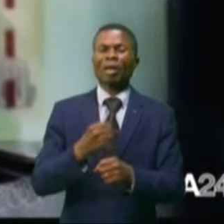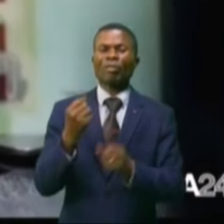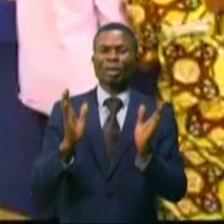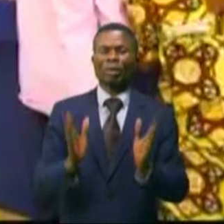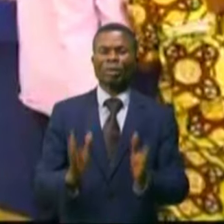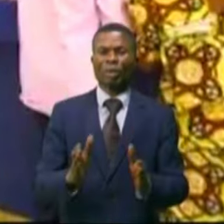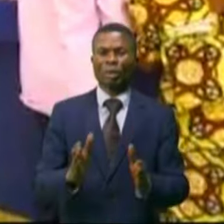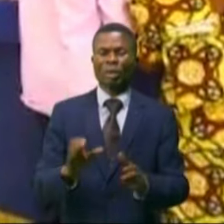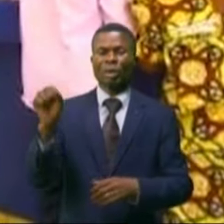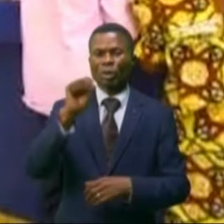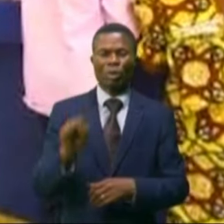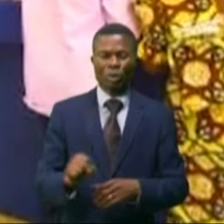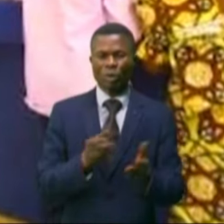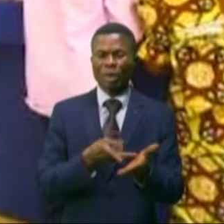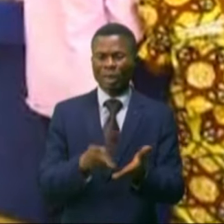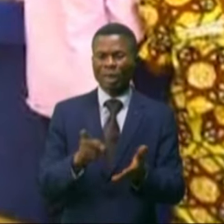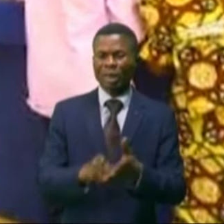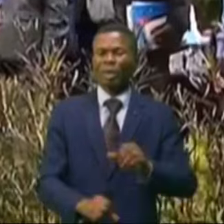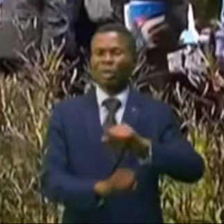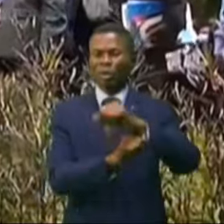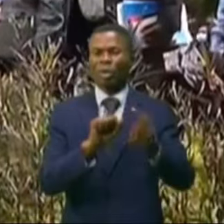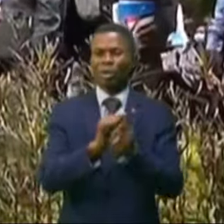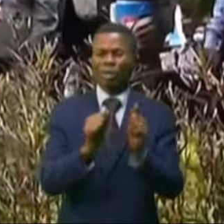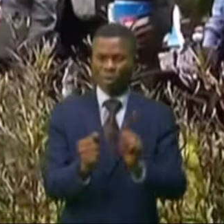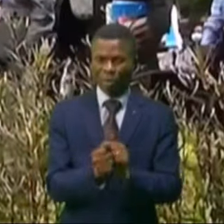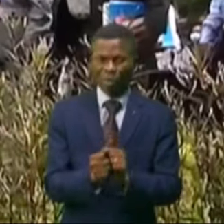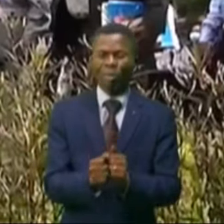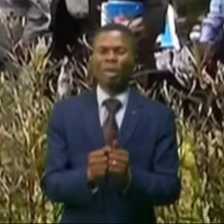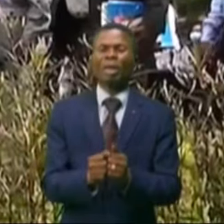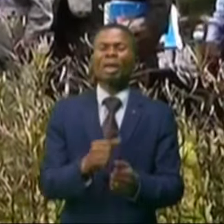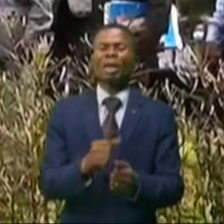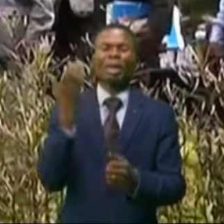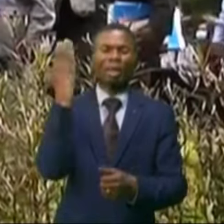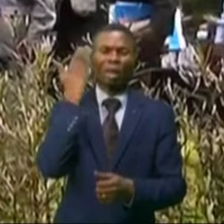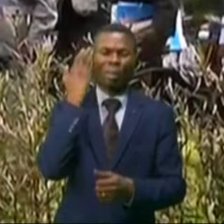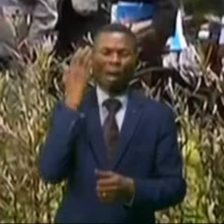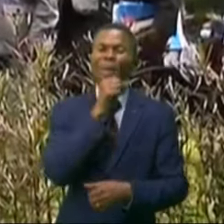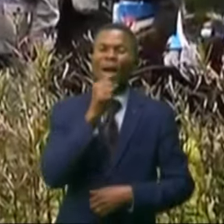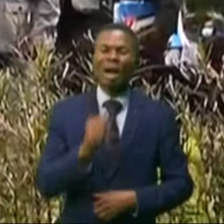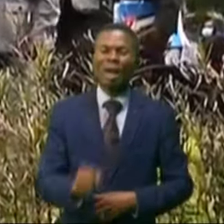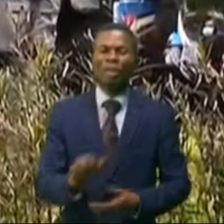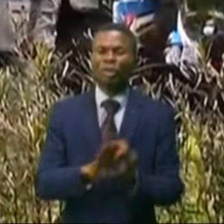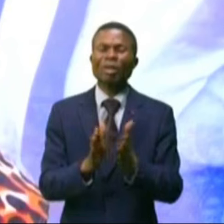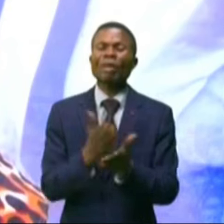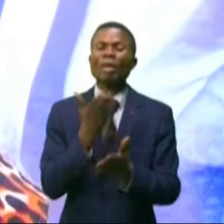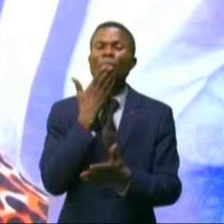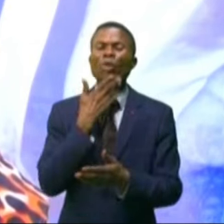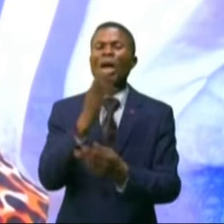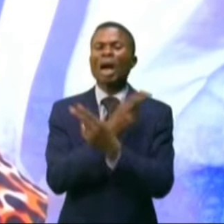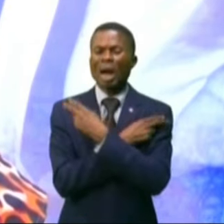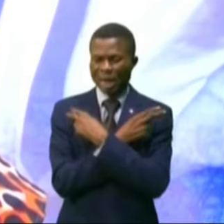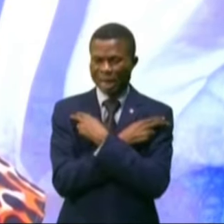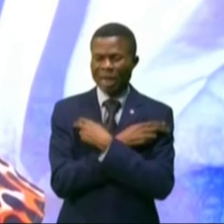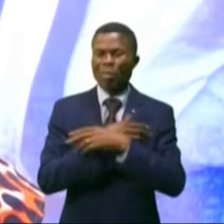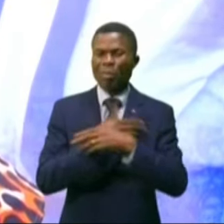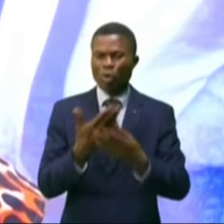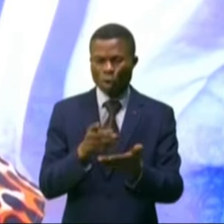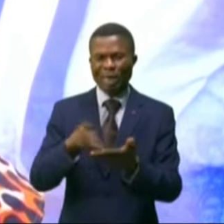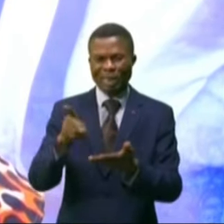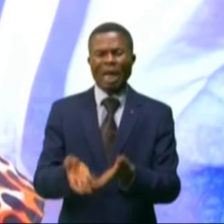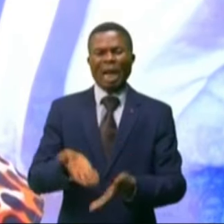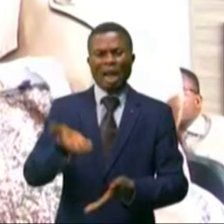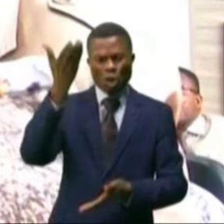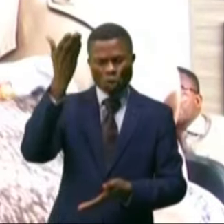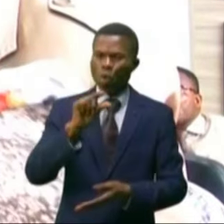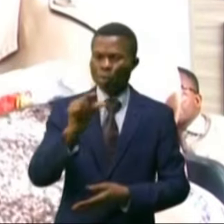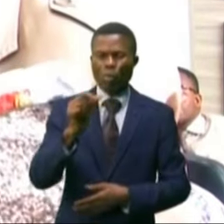seconde concernait la pérennisation du processus de la mise à la retraite au sein de l'administration publique et la finalisation de la troisième vague en cours.